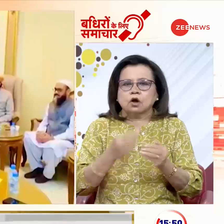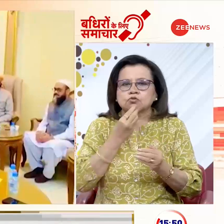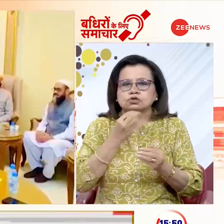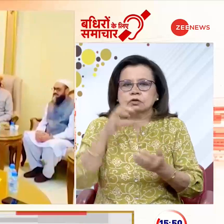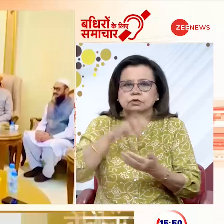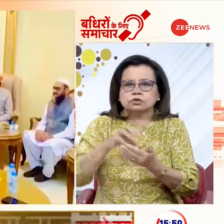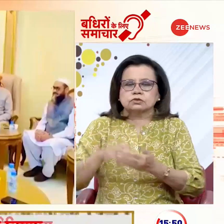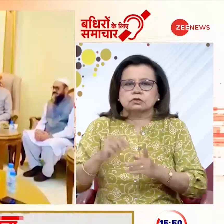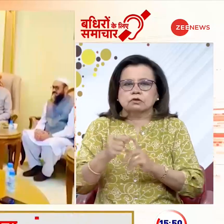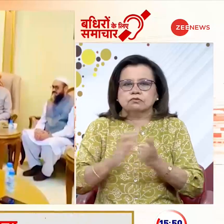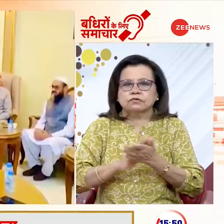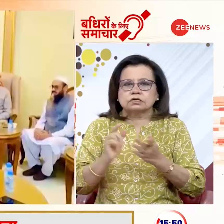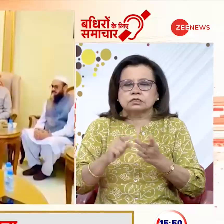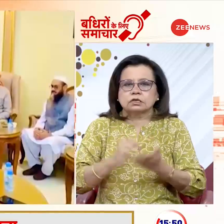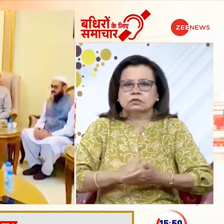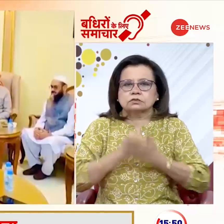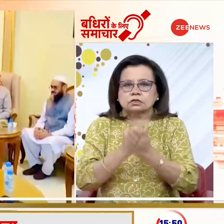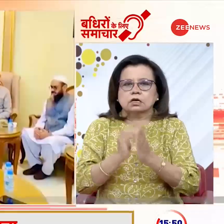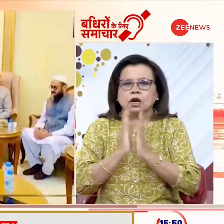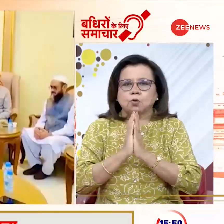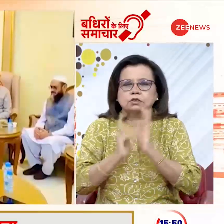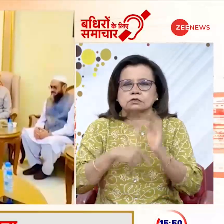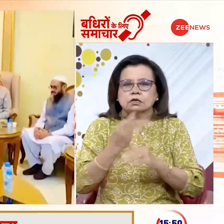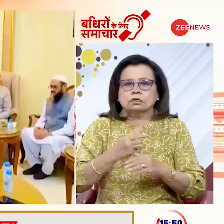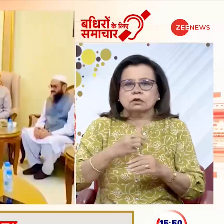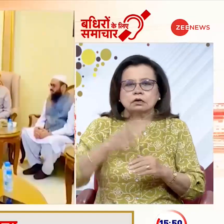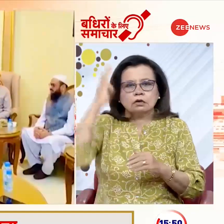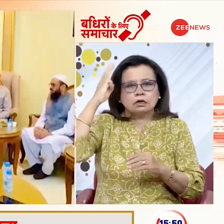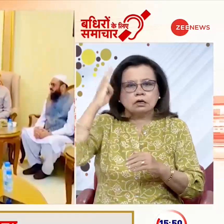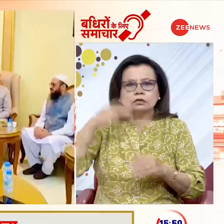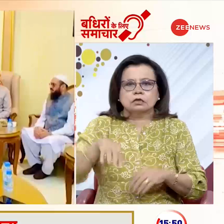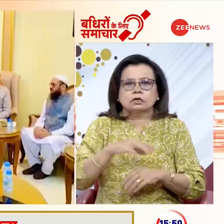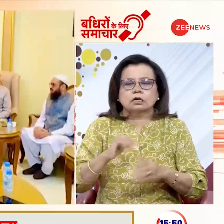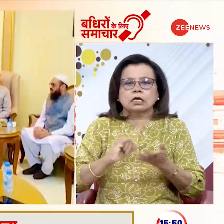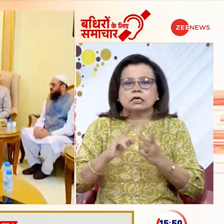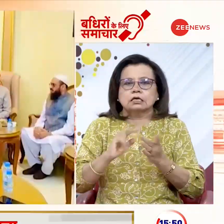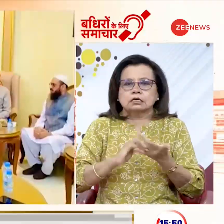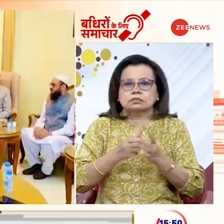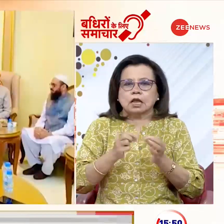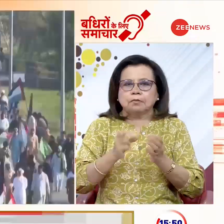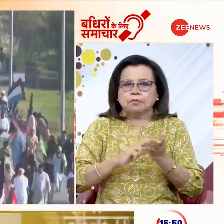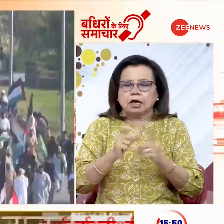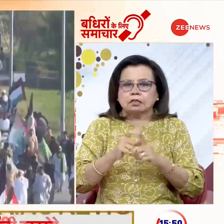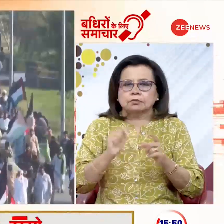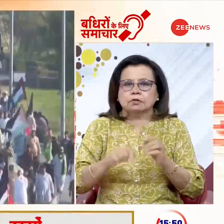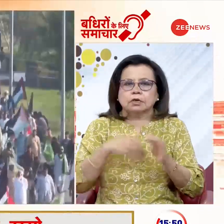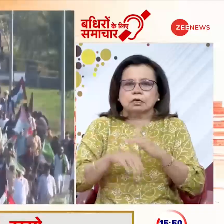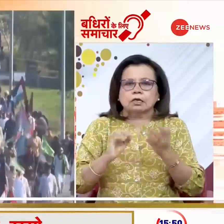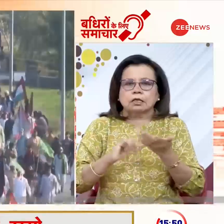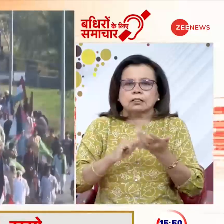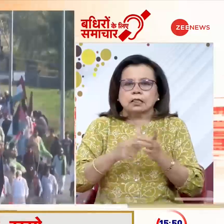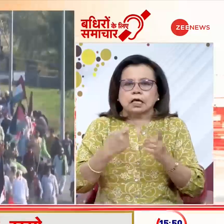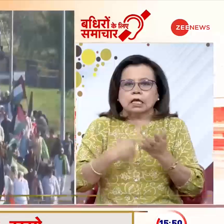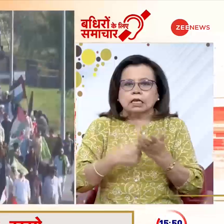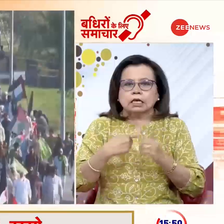से फिलिस्तीन के समर्थन की अपील की। पाकिस्तान की राजधानी इस्लामाबाद में भी